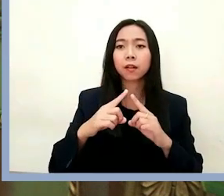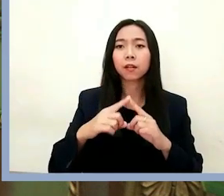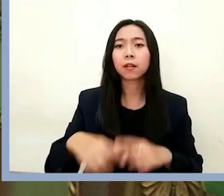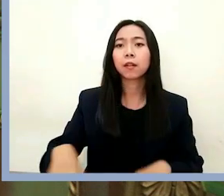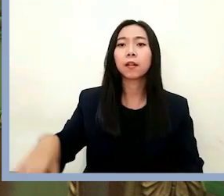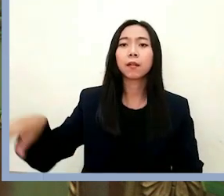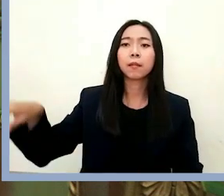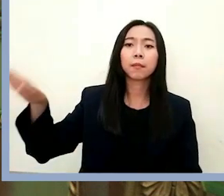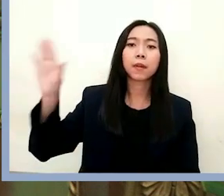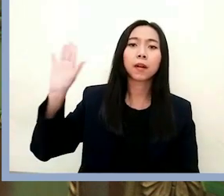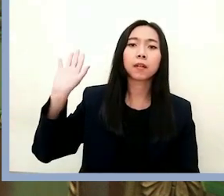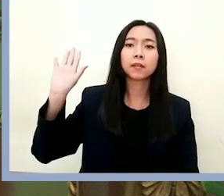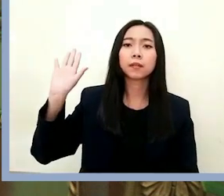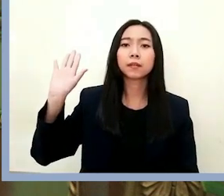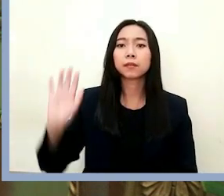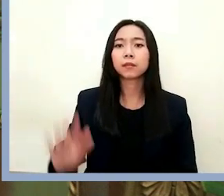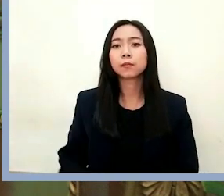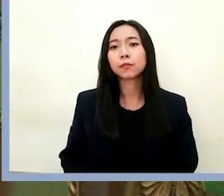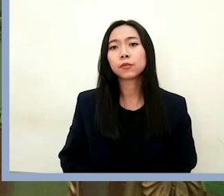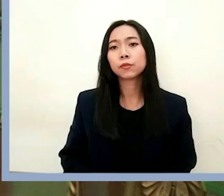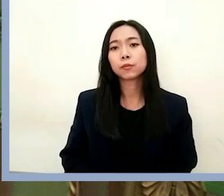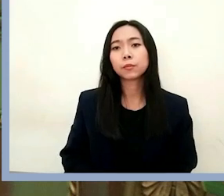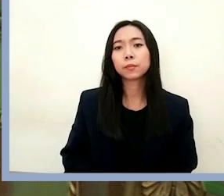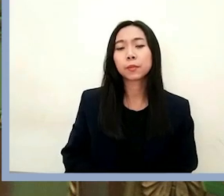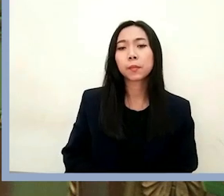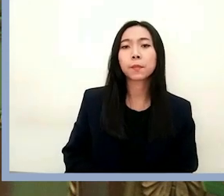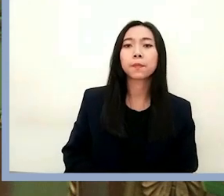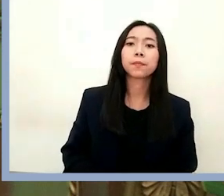berdoalah kepadamu